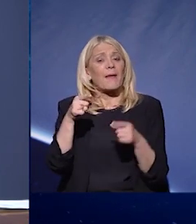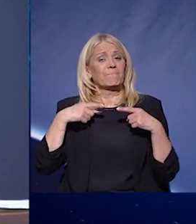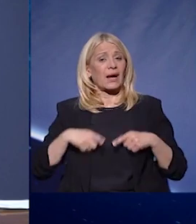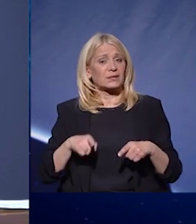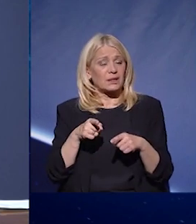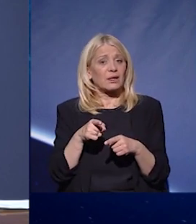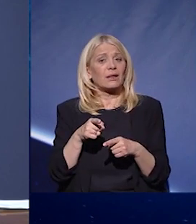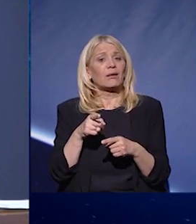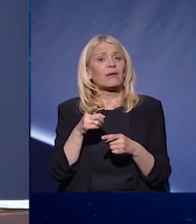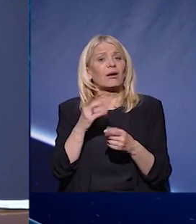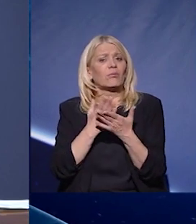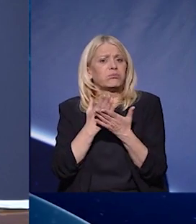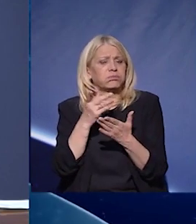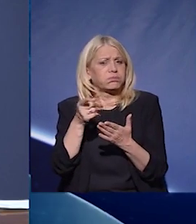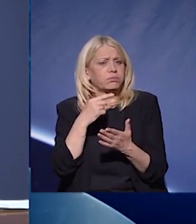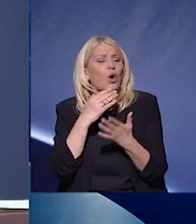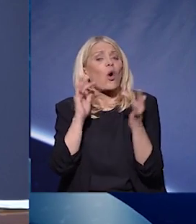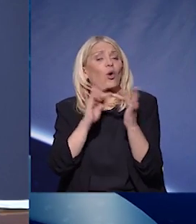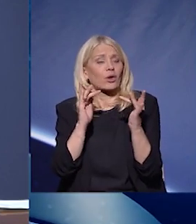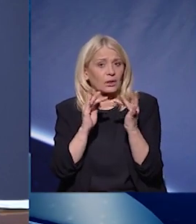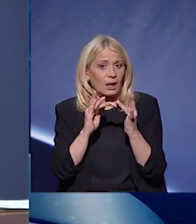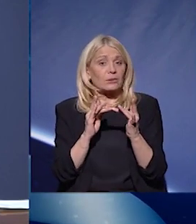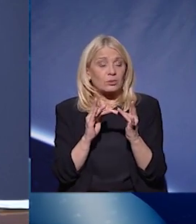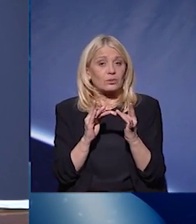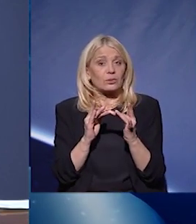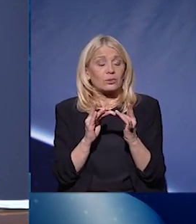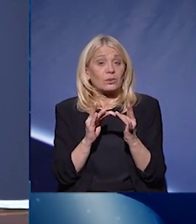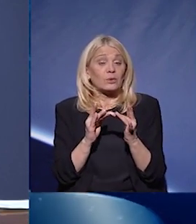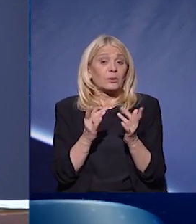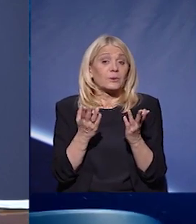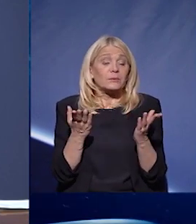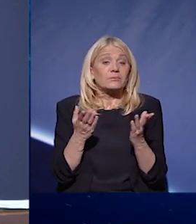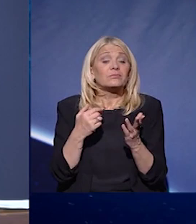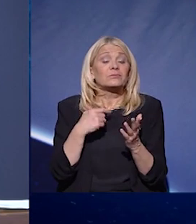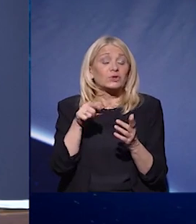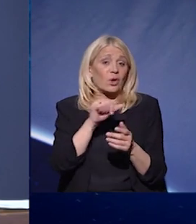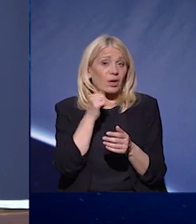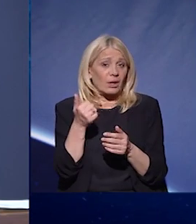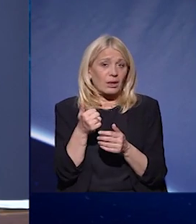predsjednik bio u bilo kakvom kontaktu. Dakle, to je,